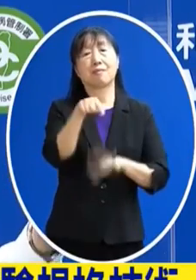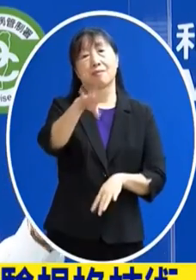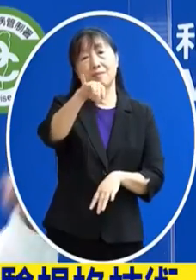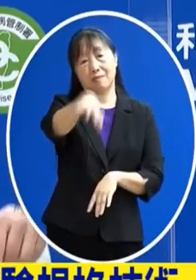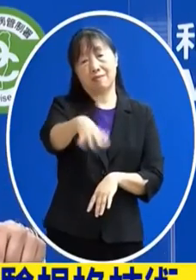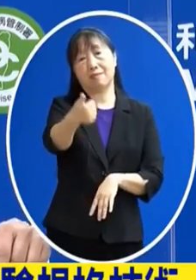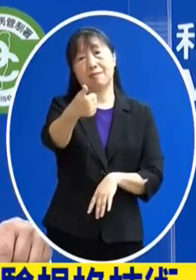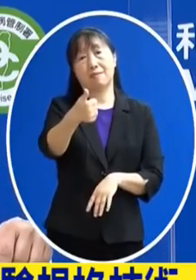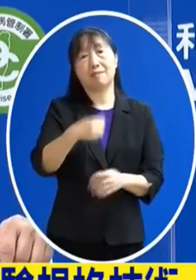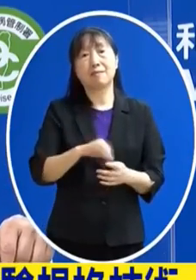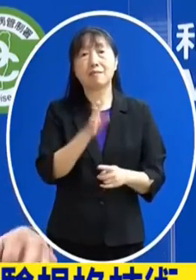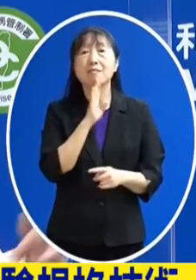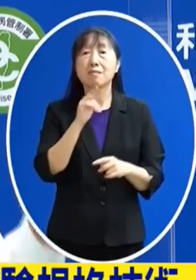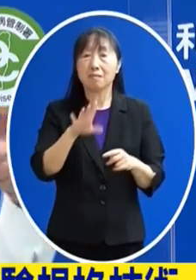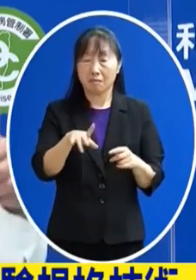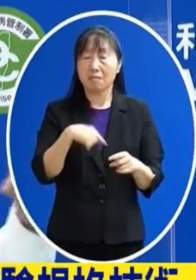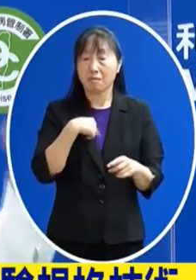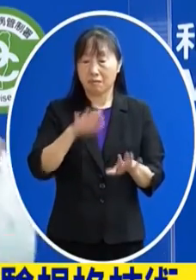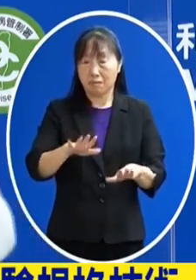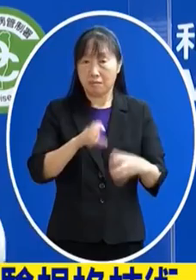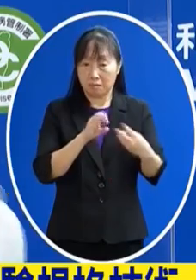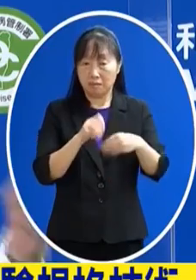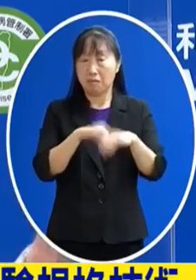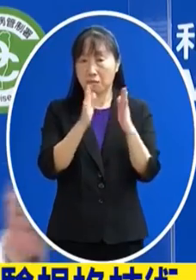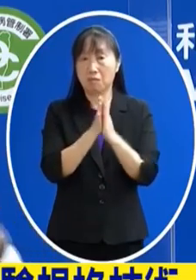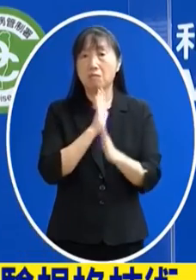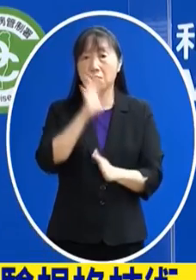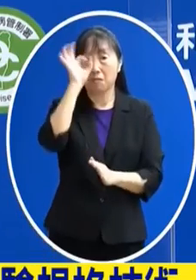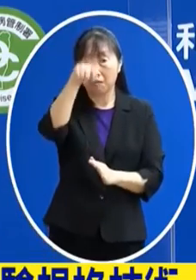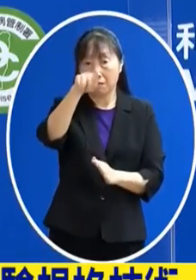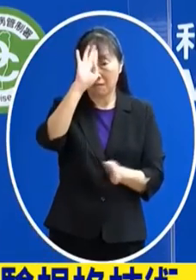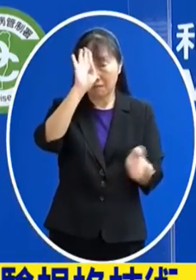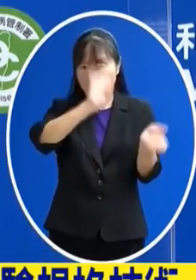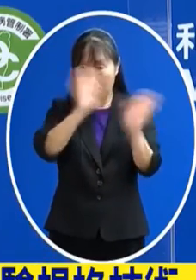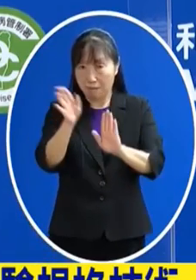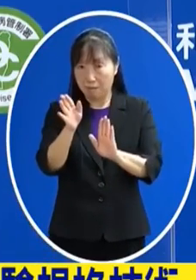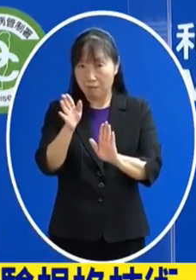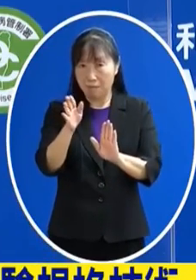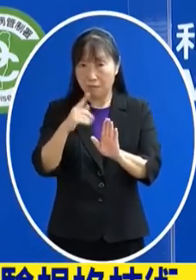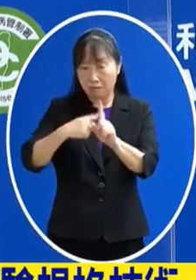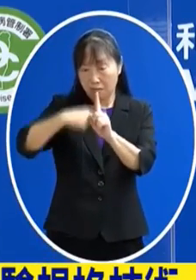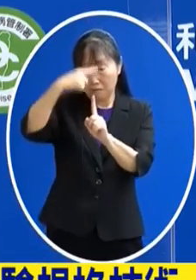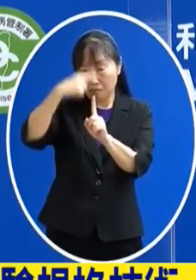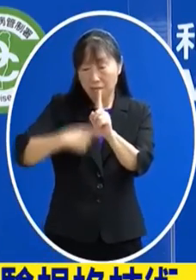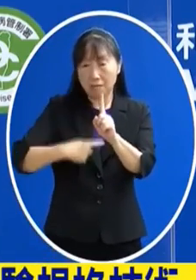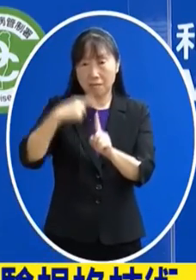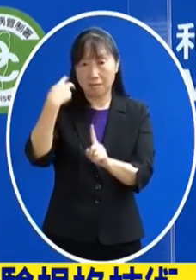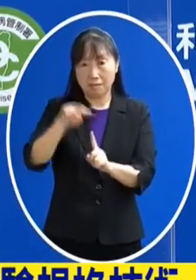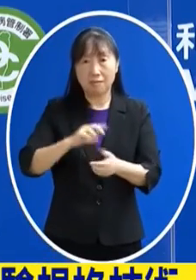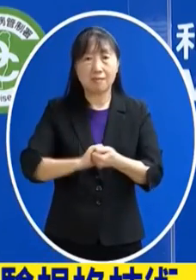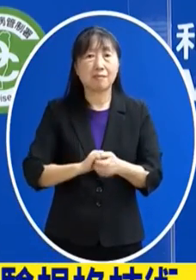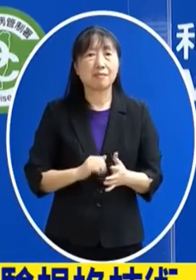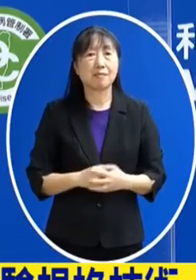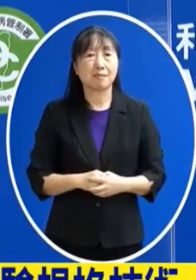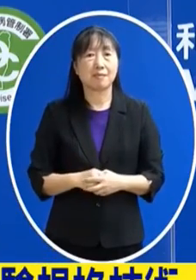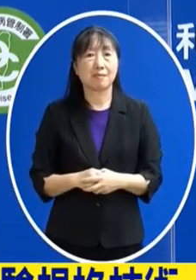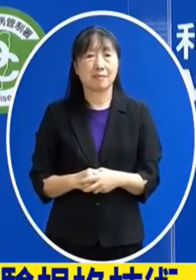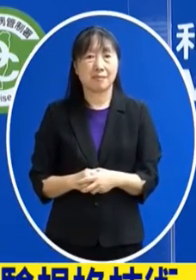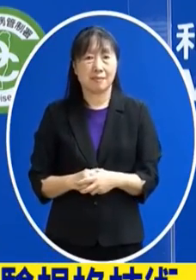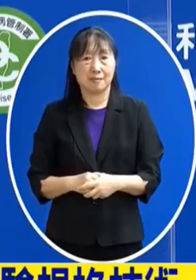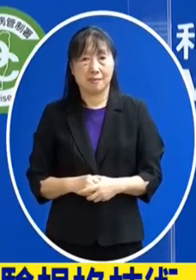最后还是看他的疫情，要互相开放的时候，还是要看看疫情。